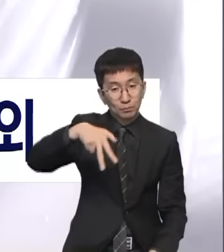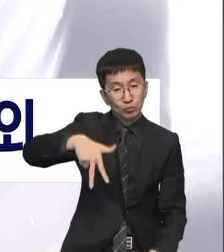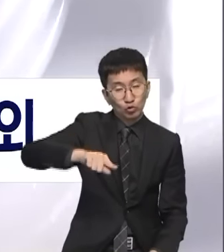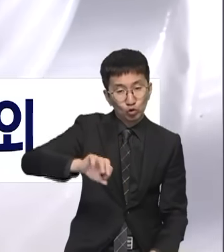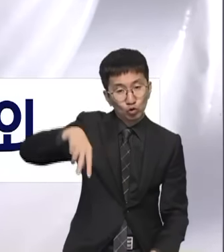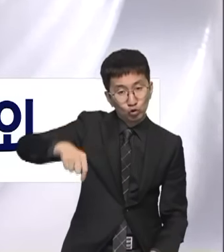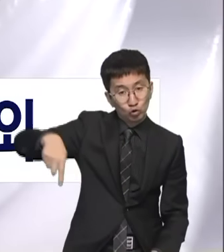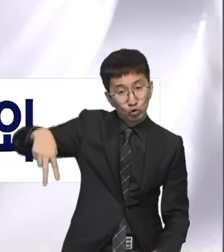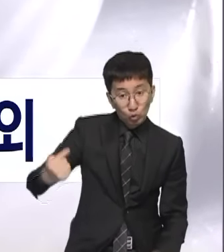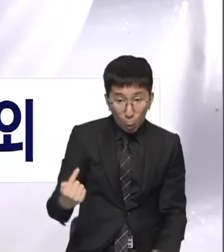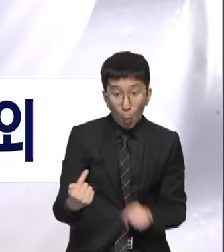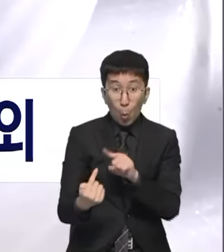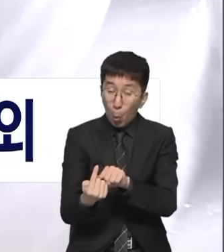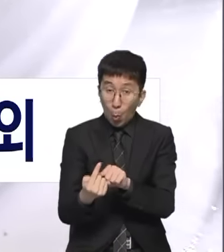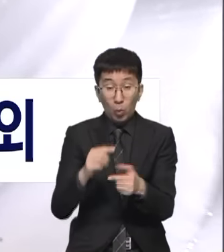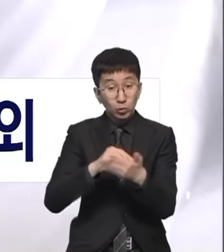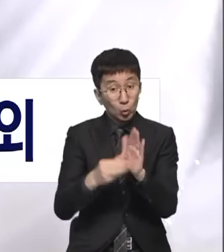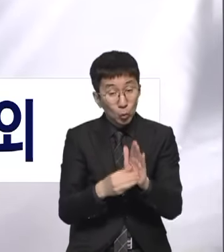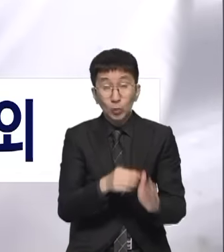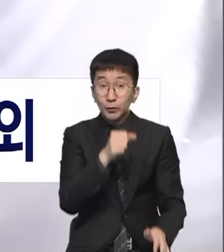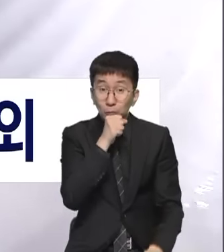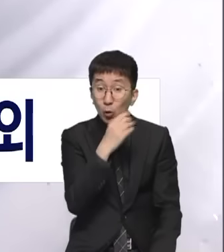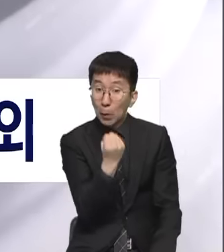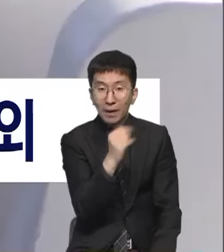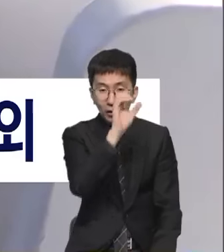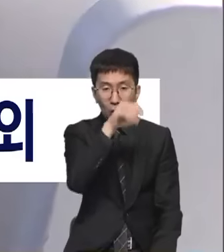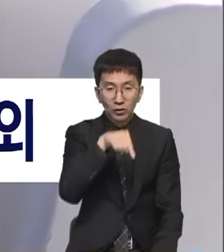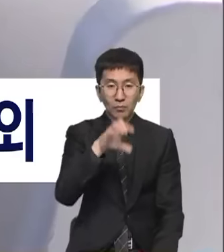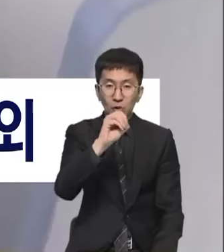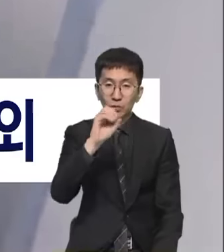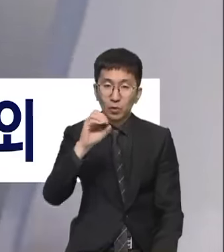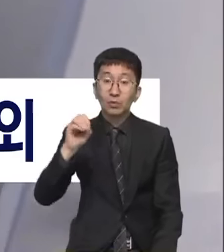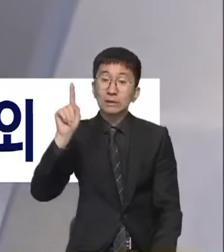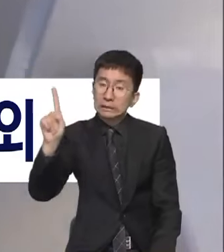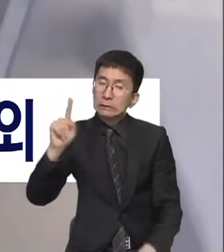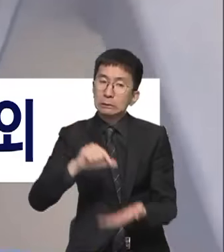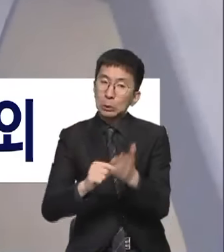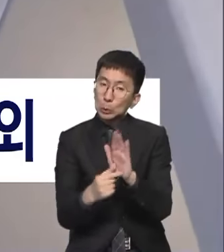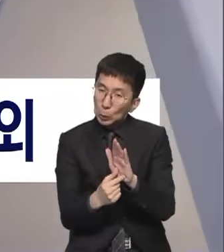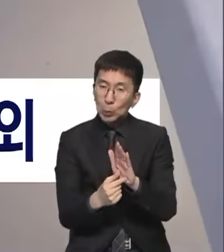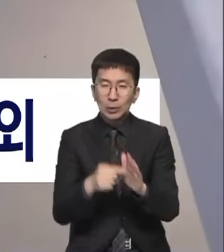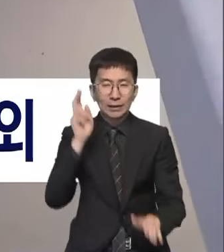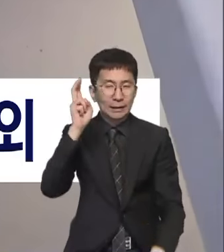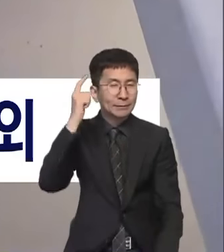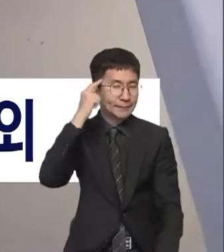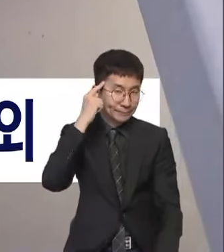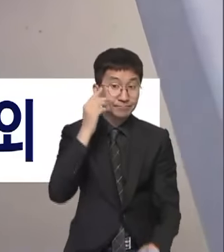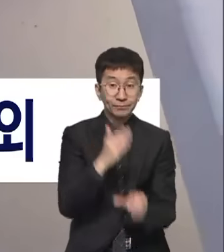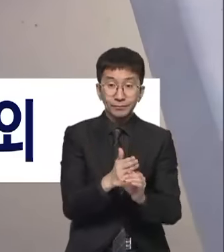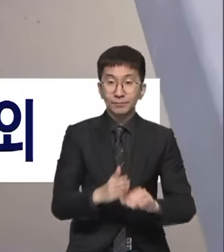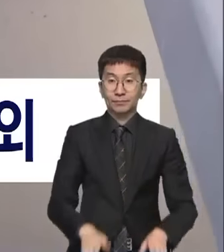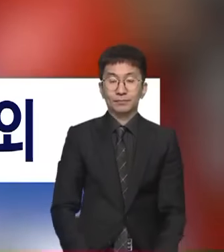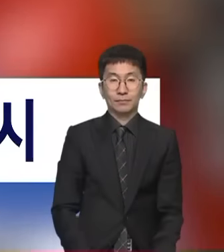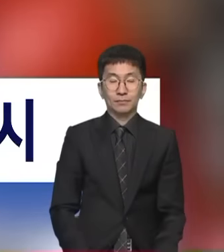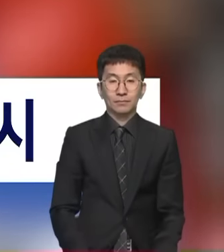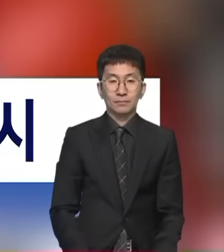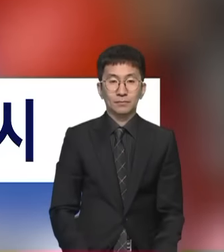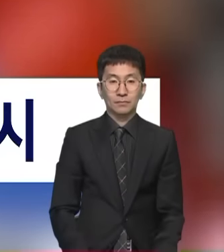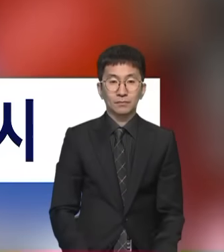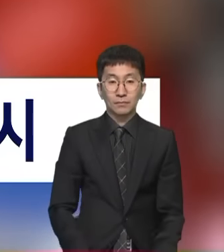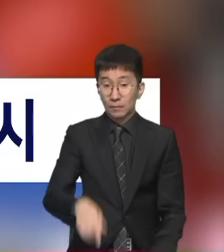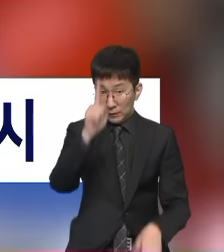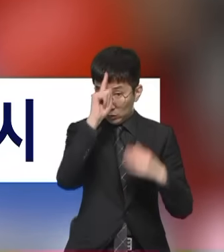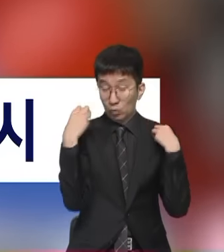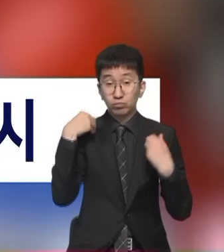기기로 검출하기 힘든 수준인 리터당 0.0001 베크렐 내외에 머물 것으로 예측했습니다.